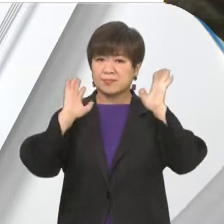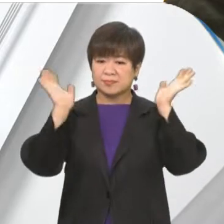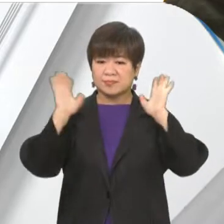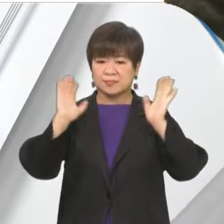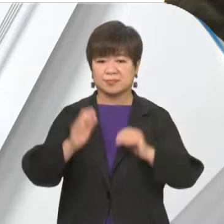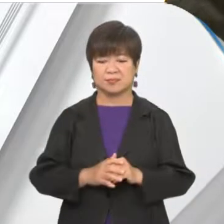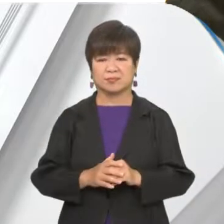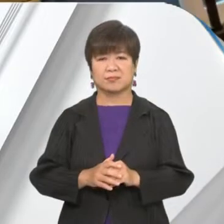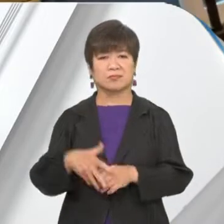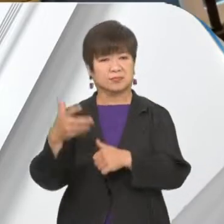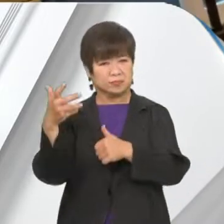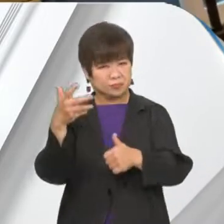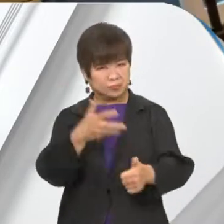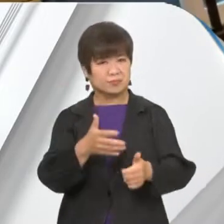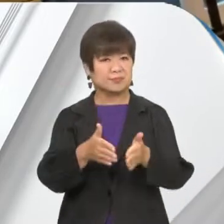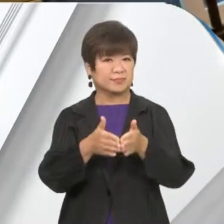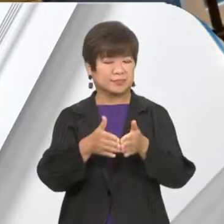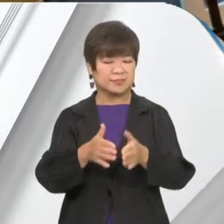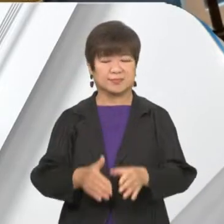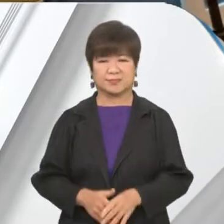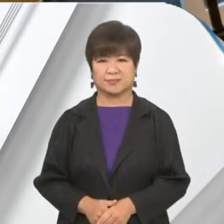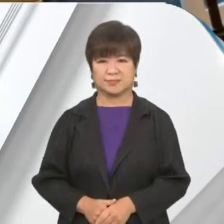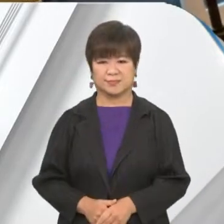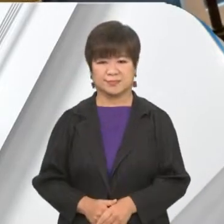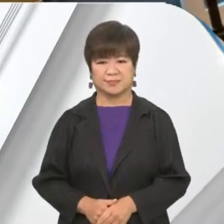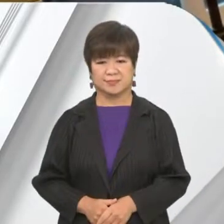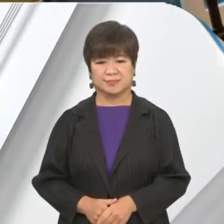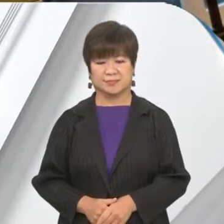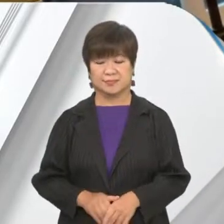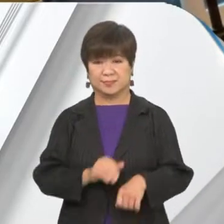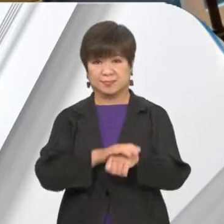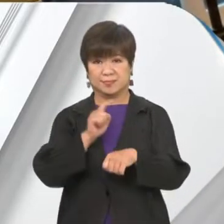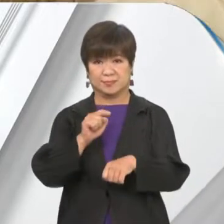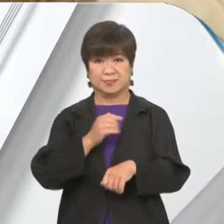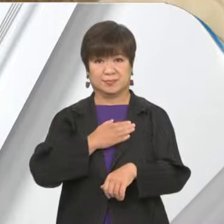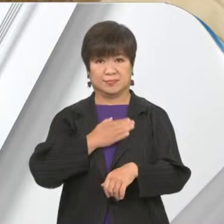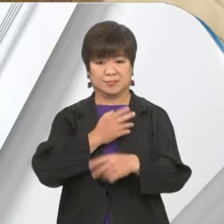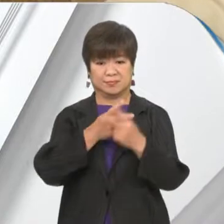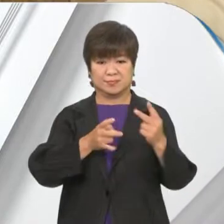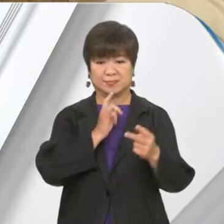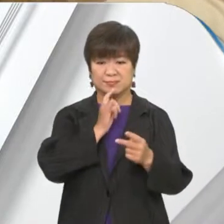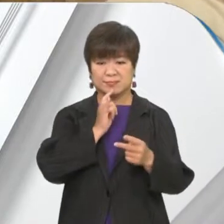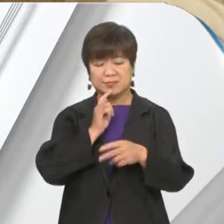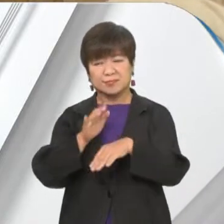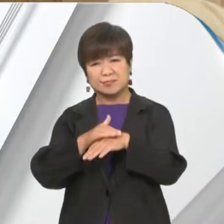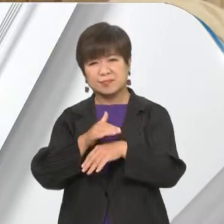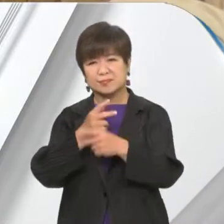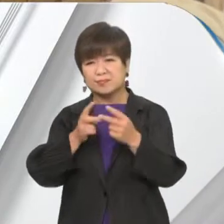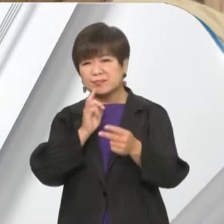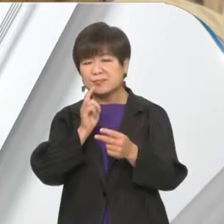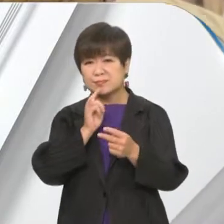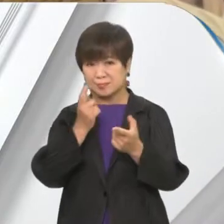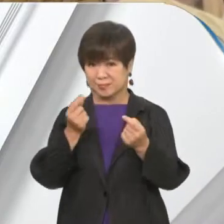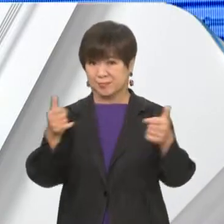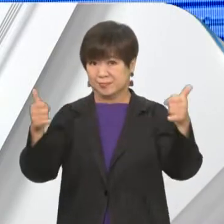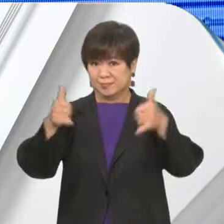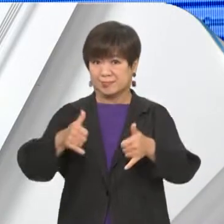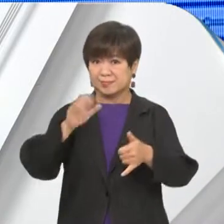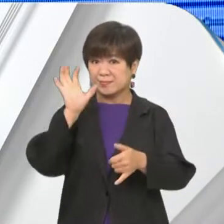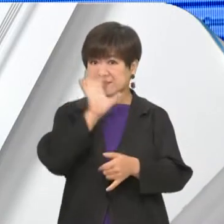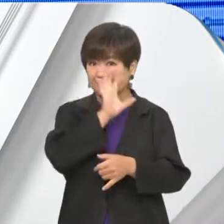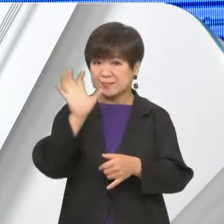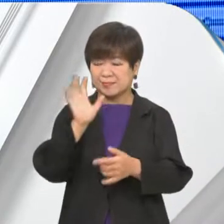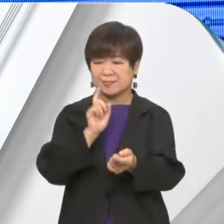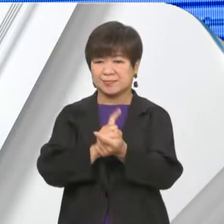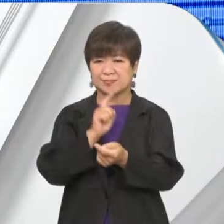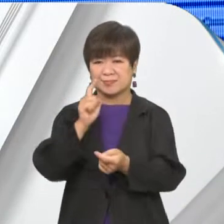将就传承。 带见晓讲客，唔晓讲客家个小朋友，恐吓六通热，系刘小希对音乐